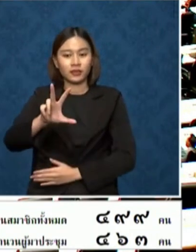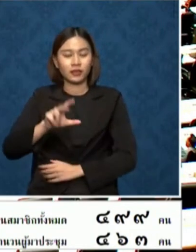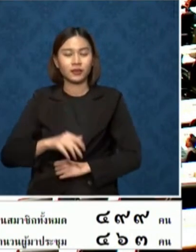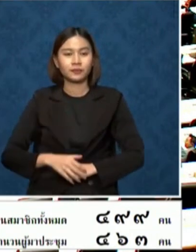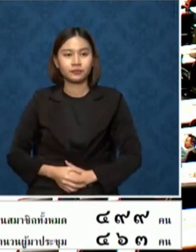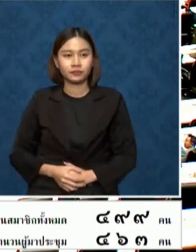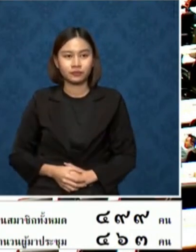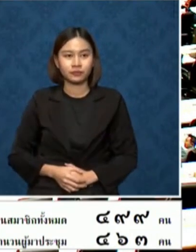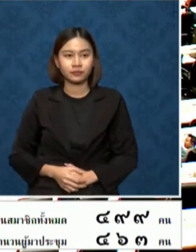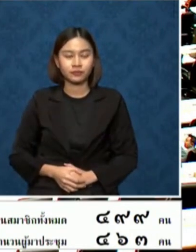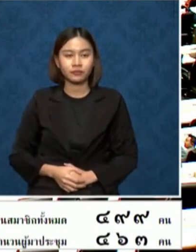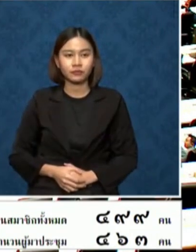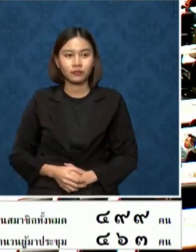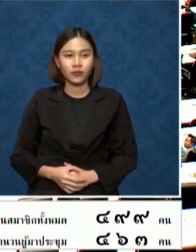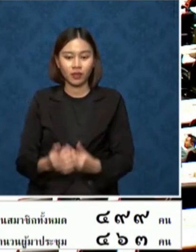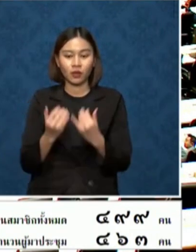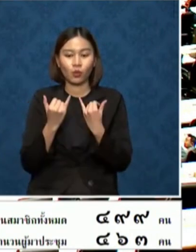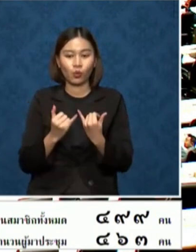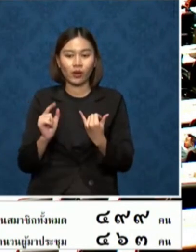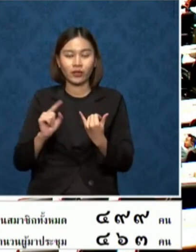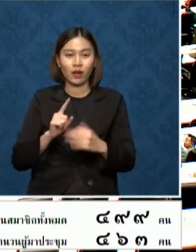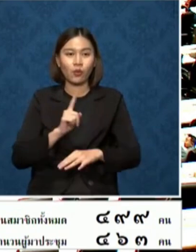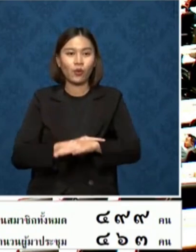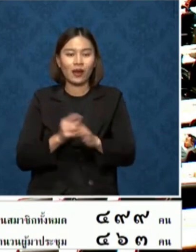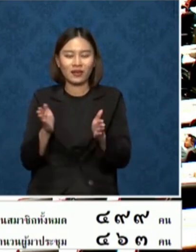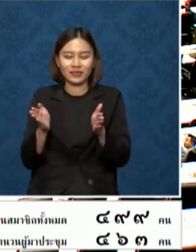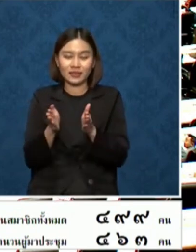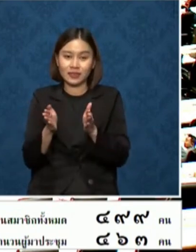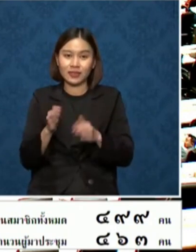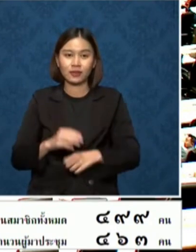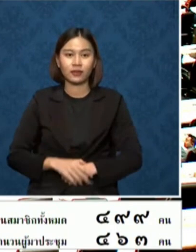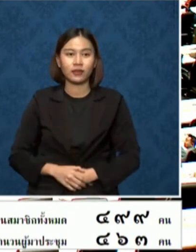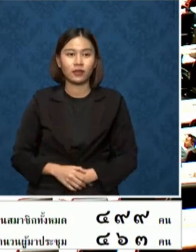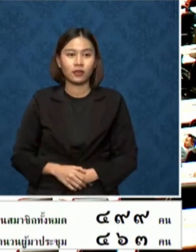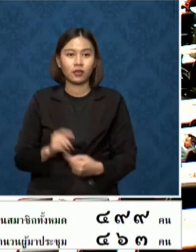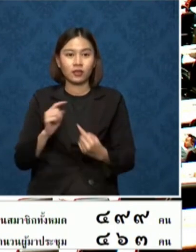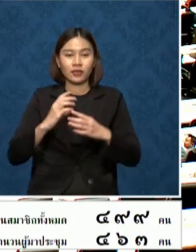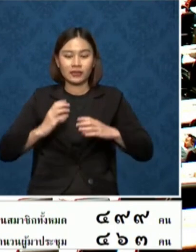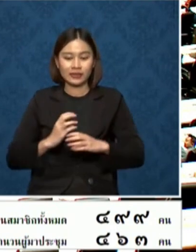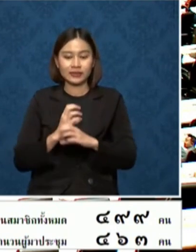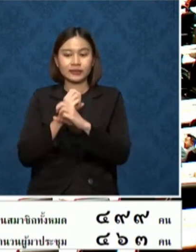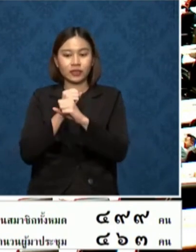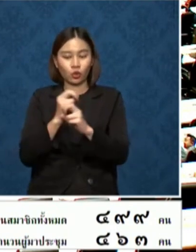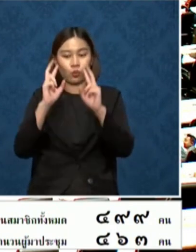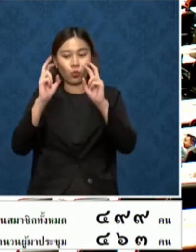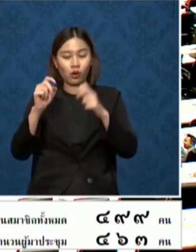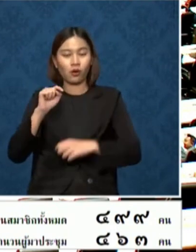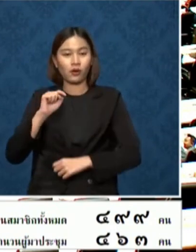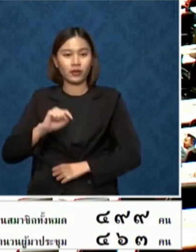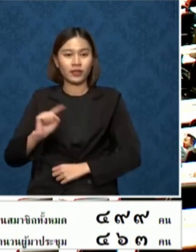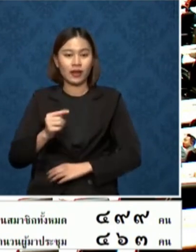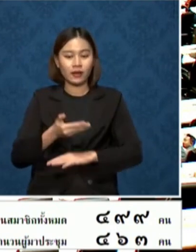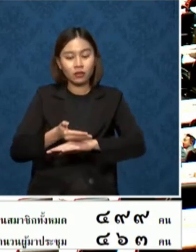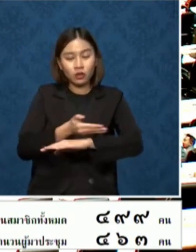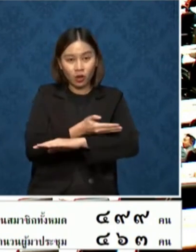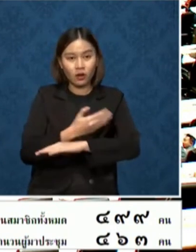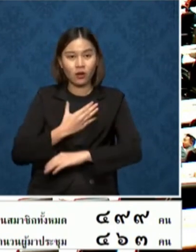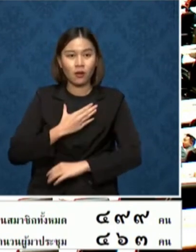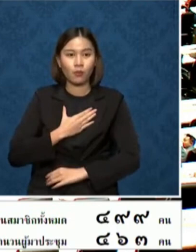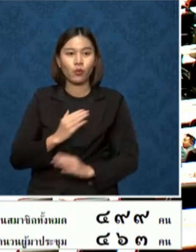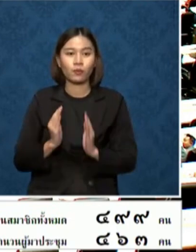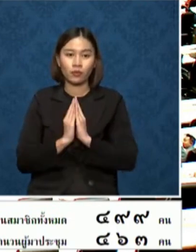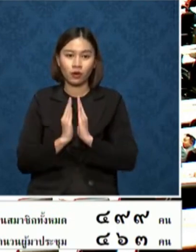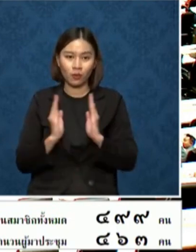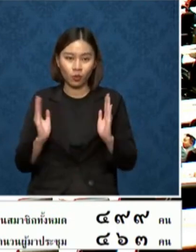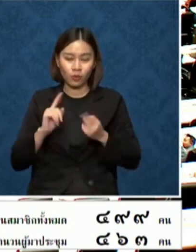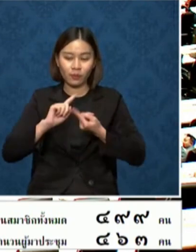บางคอแหลมวันนี้ผมขอใช้เวลาสั้นๆในการสรุปยัติเรื่องนี้ก่อนอื่นเลยผมคงต้องขอ